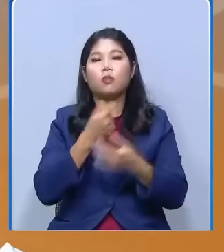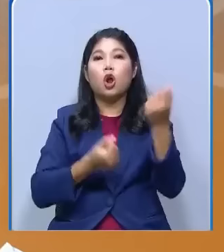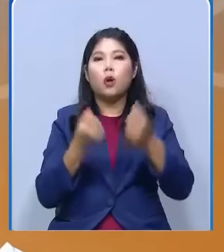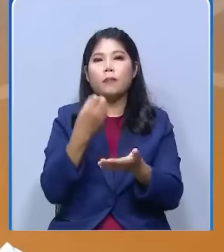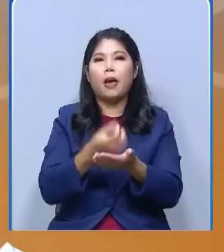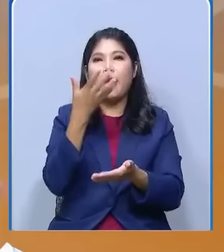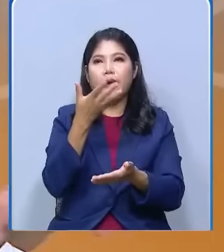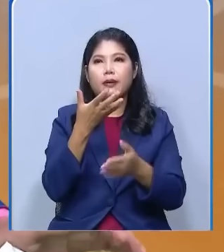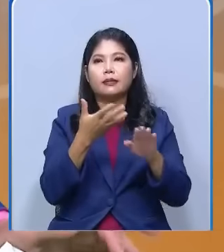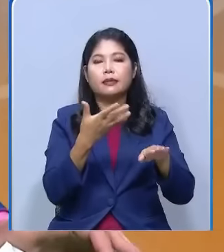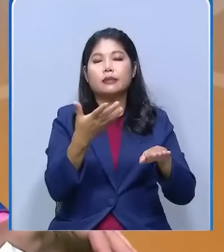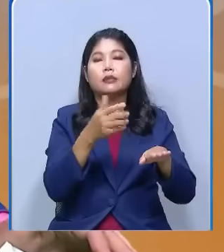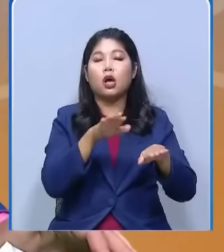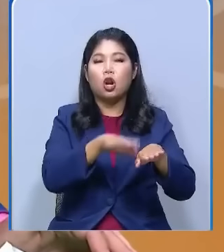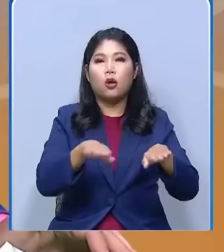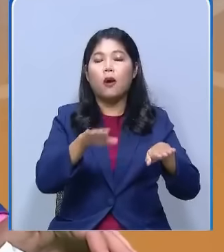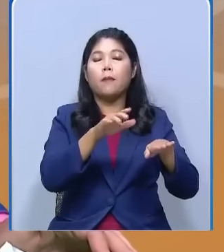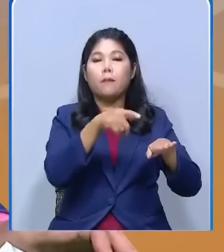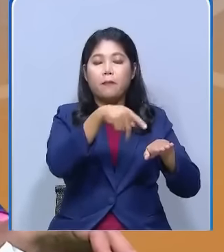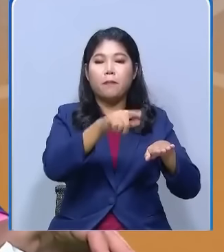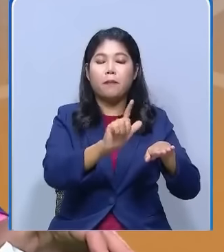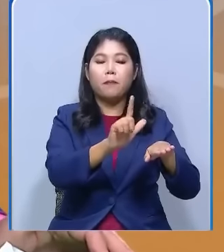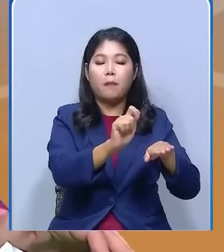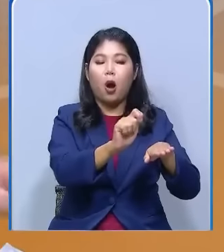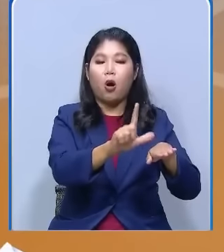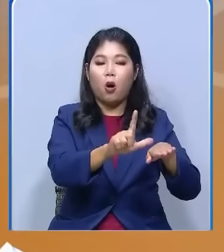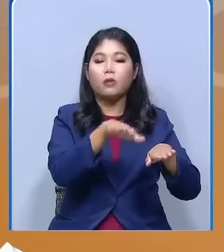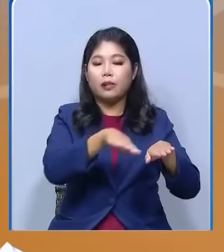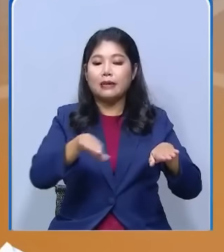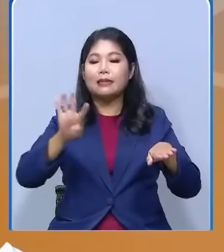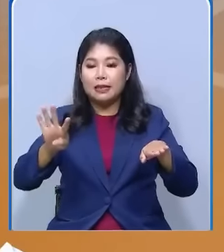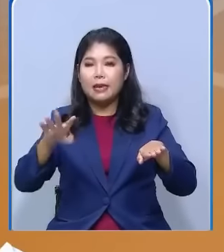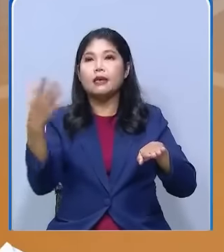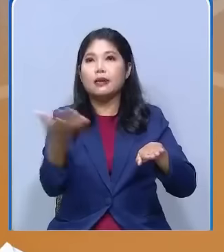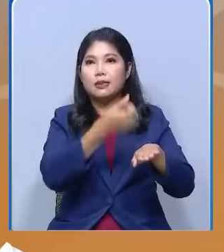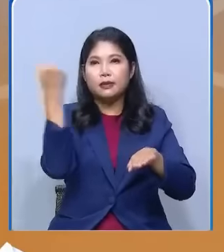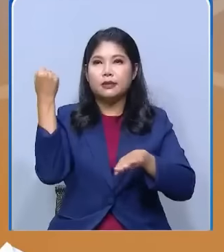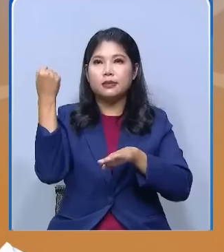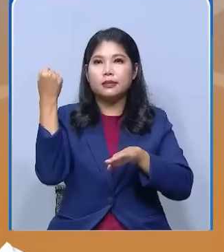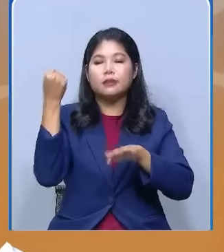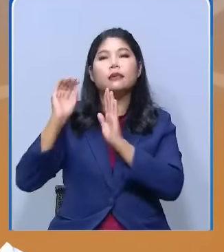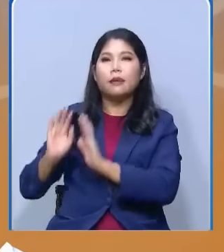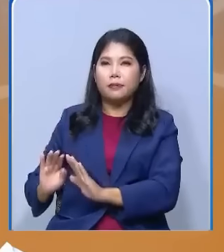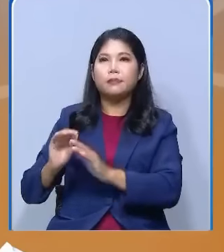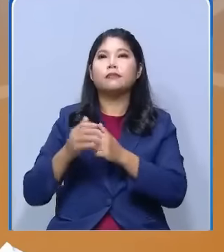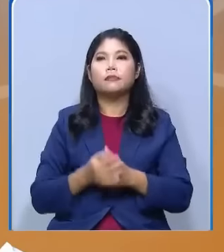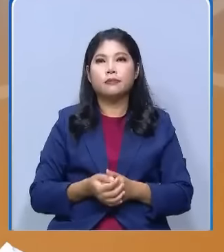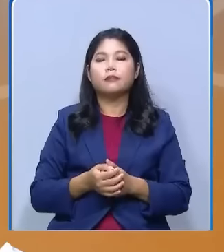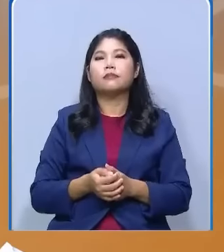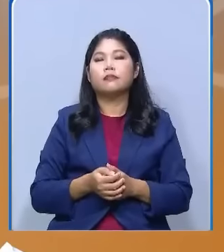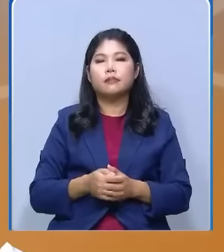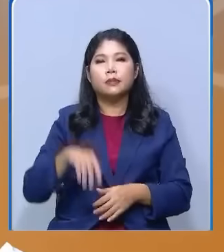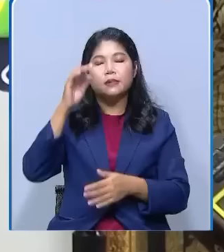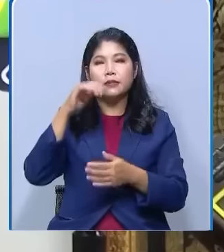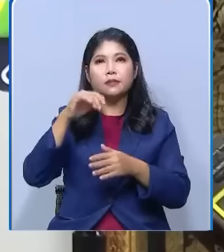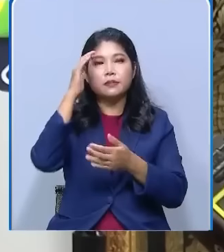ถหรูเพิ่มเติมเป็นรถของบอสพอแล้วก็บอสกันนะครับรวมทั้งหมดเนี่ย4คันซึ่งได้รับการเปิดเผยครับจากท่านจรูญเกียรติปานแก้วครับท่านร